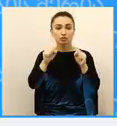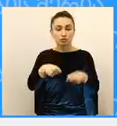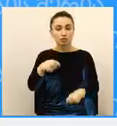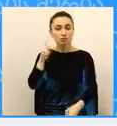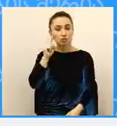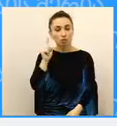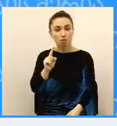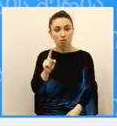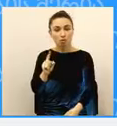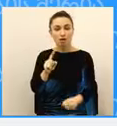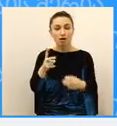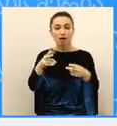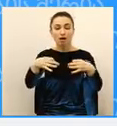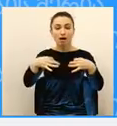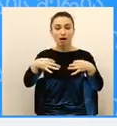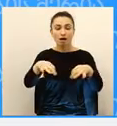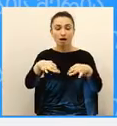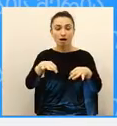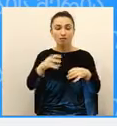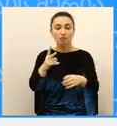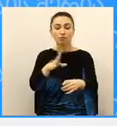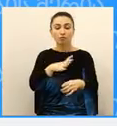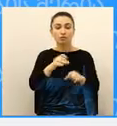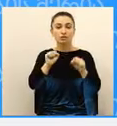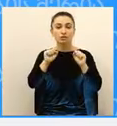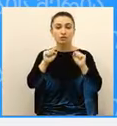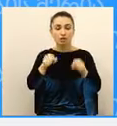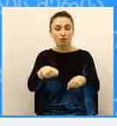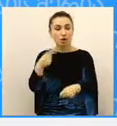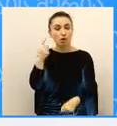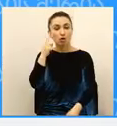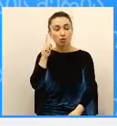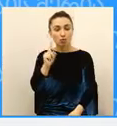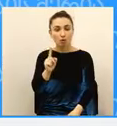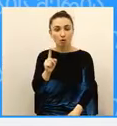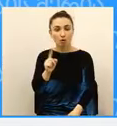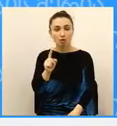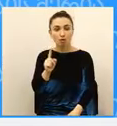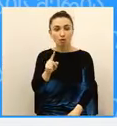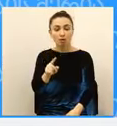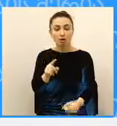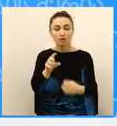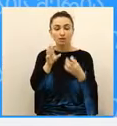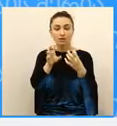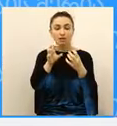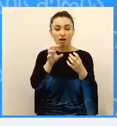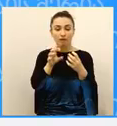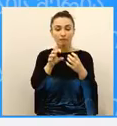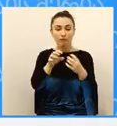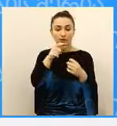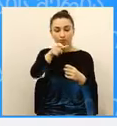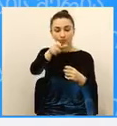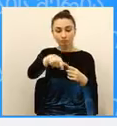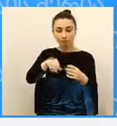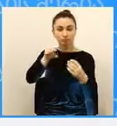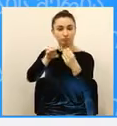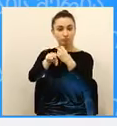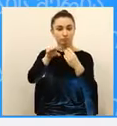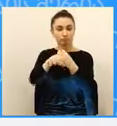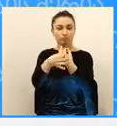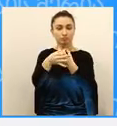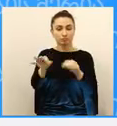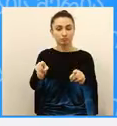შესაძლებლობა, რომ ავტომობილებს ჰქონდეთ იმის საშუალება, რომ საავტობუსო ზოლებში იმოძრაონ.